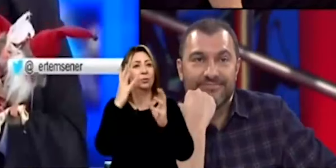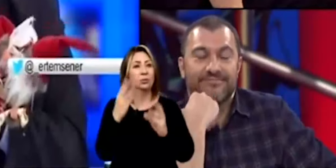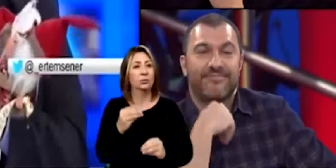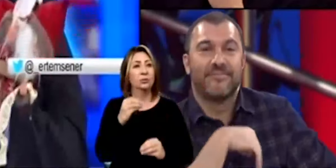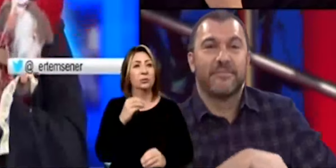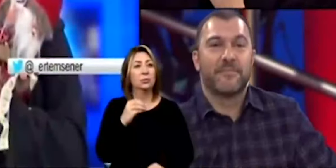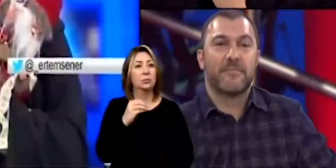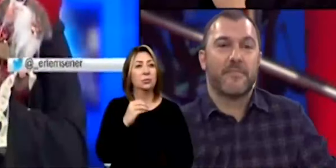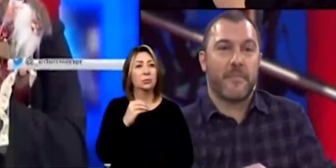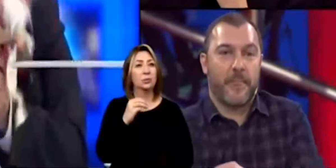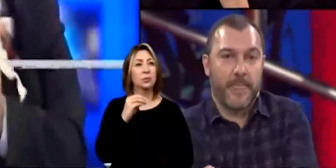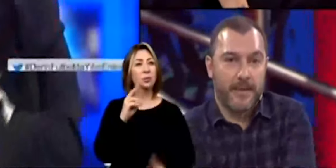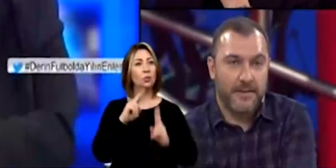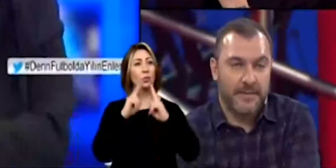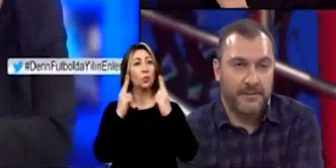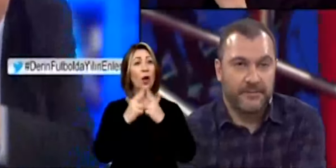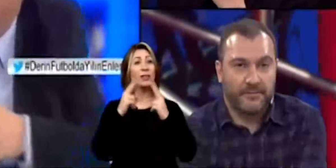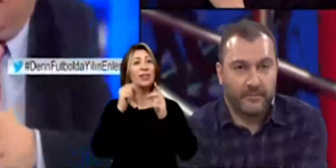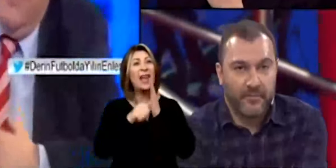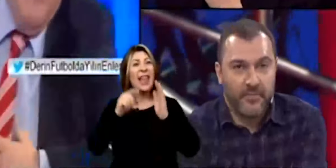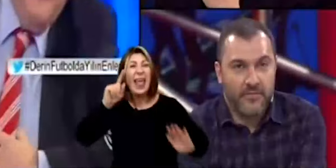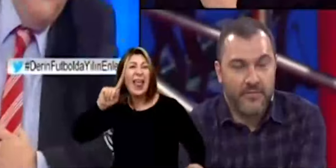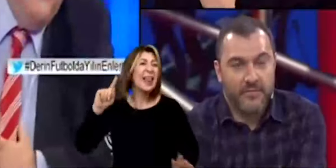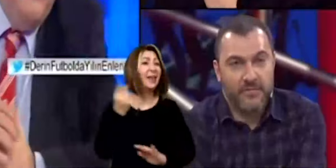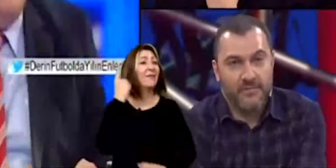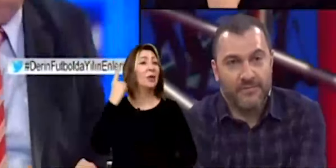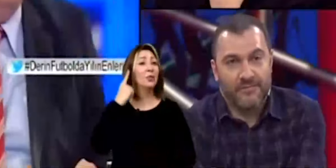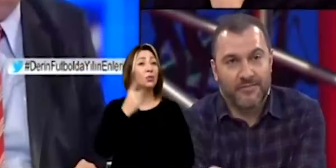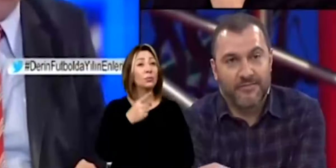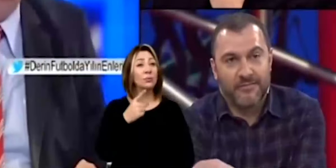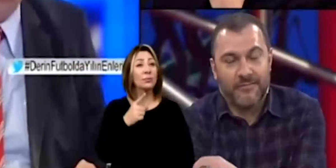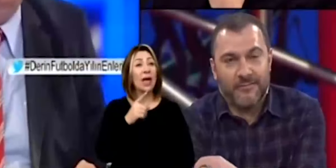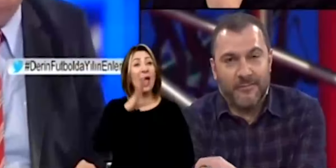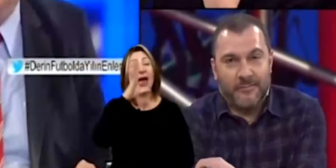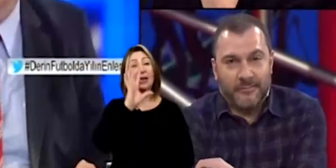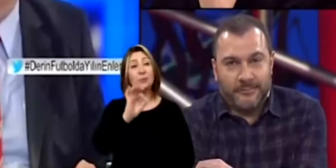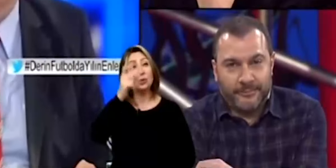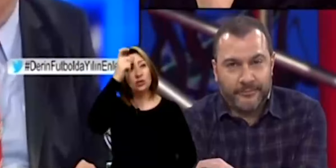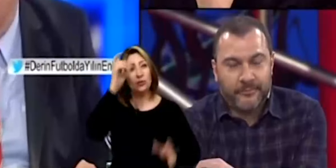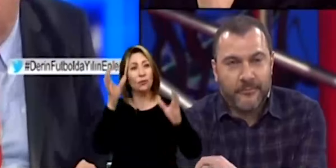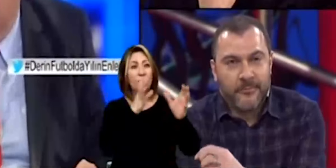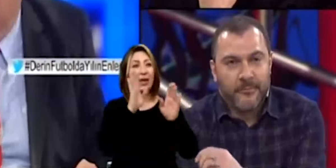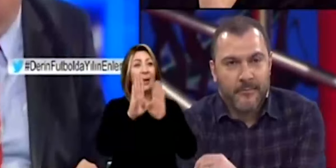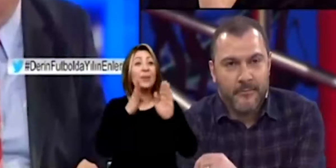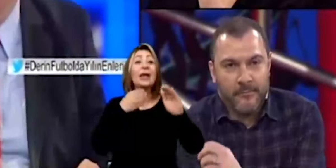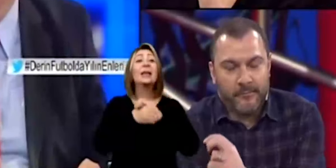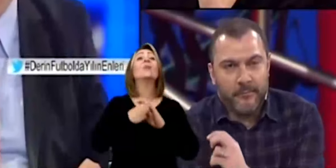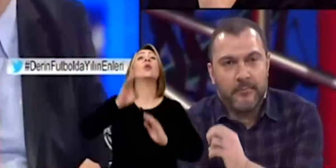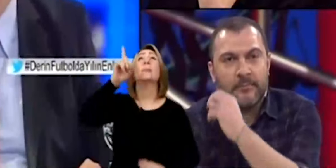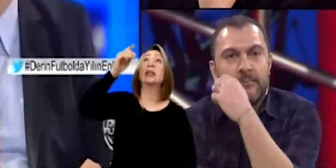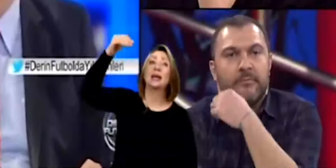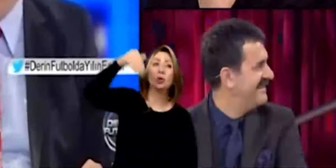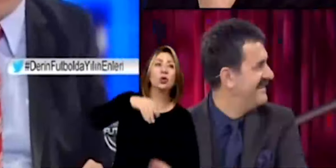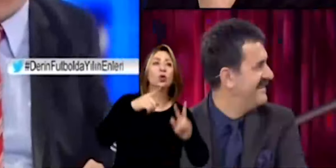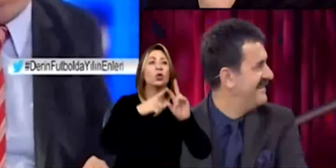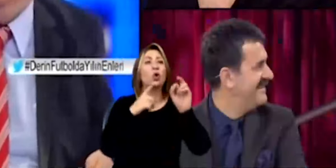adam değildir diye bir yorum gördüm ben. Dünya tarihinde ilk defa oldu. Sordun mu Noel Baba adam mıdır diye? Şimdi her kim ki Türk futbolunda kapıdan girmiyor da bacadan giriyorsa